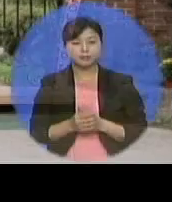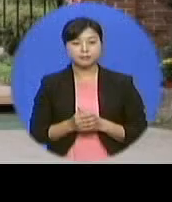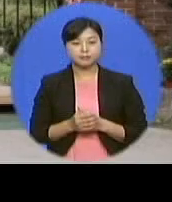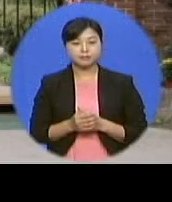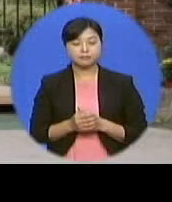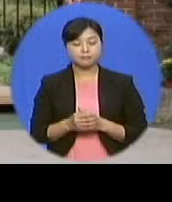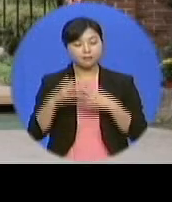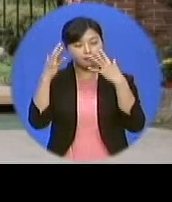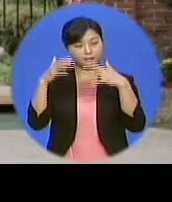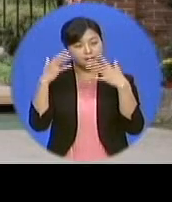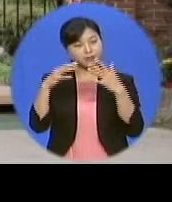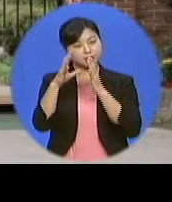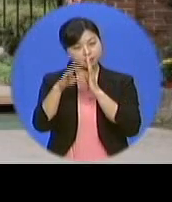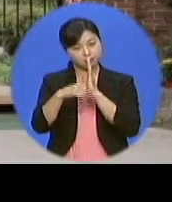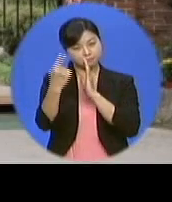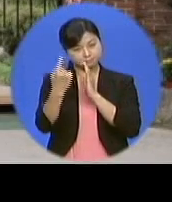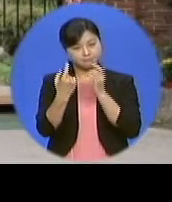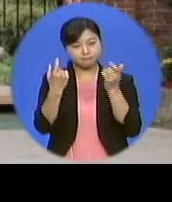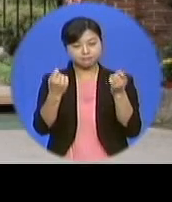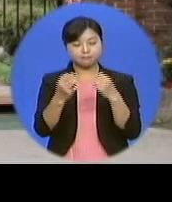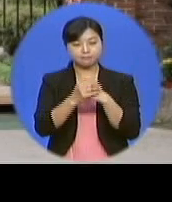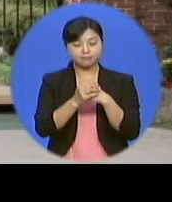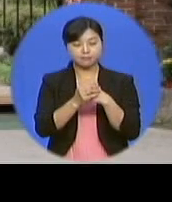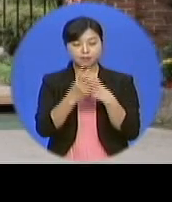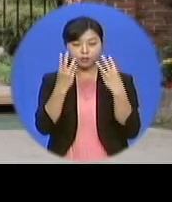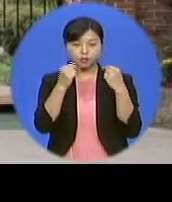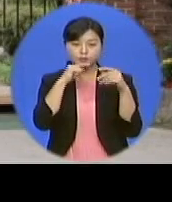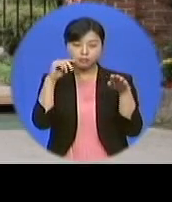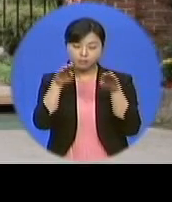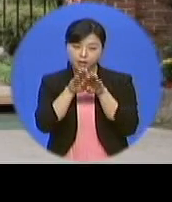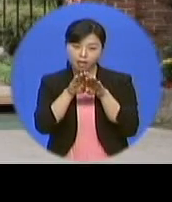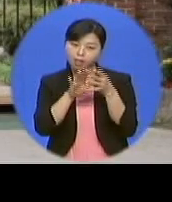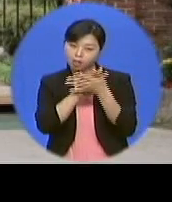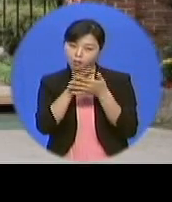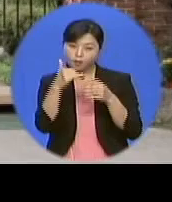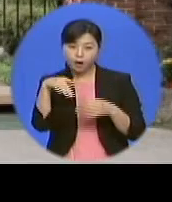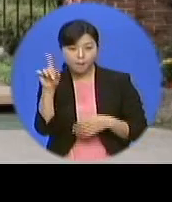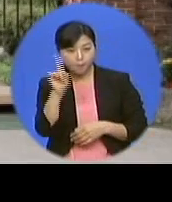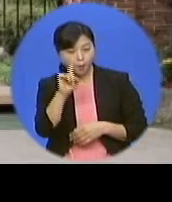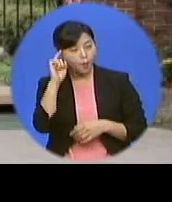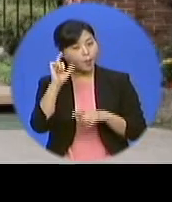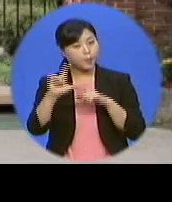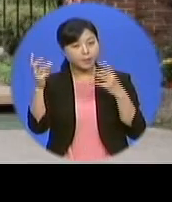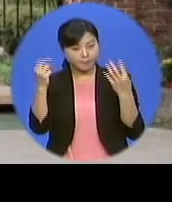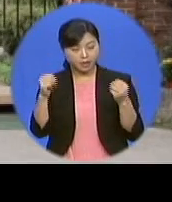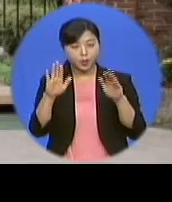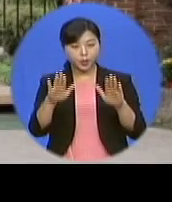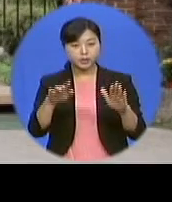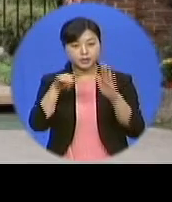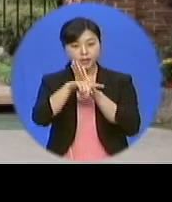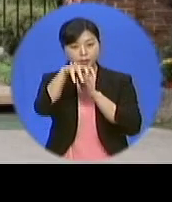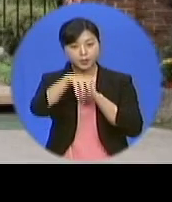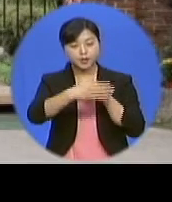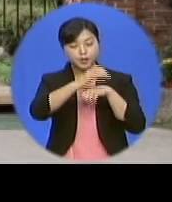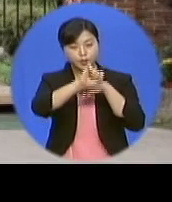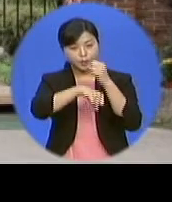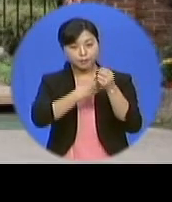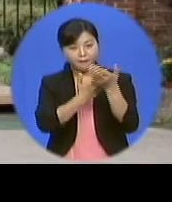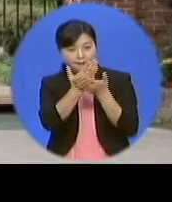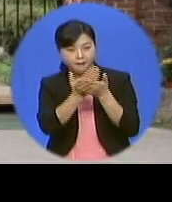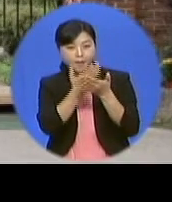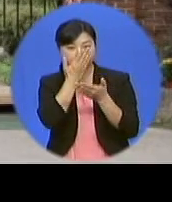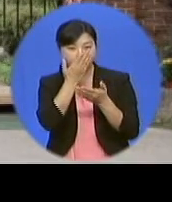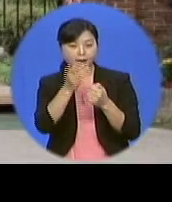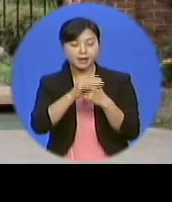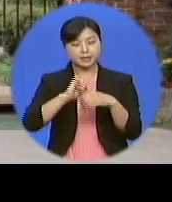어느덧 성큼 다가온 가을, 주말에 어디로 떠날까 고민 많으실 텐데요. 오늘 제가 찾은 곳은 동물과 교감할 수 있고